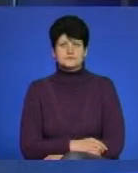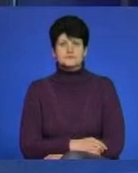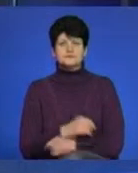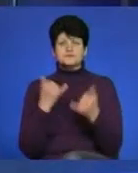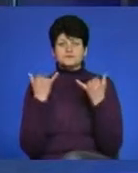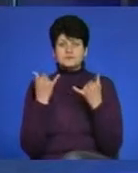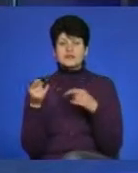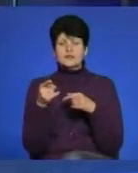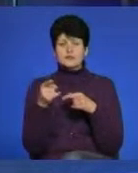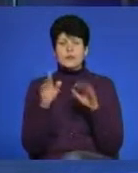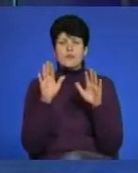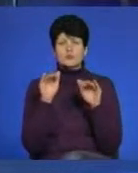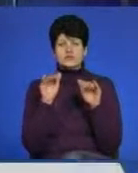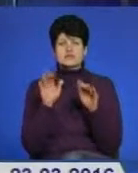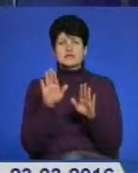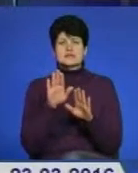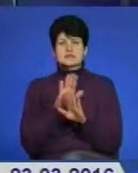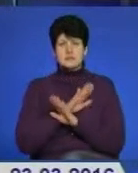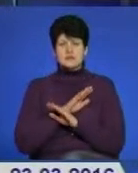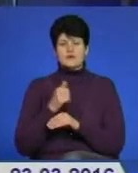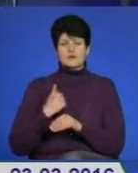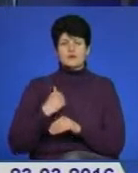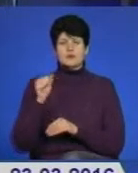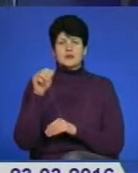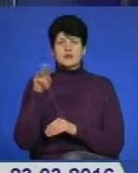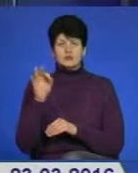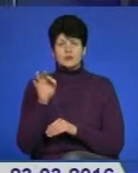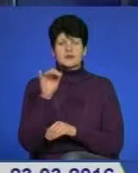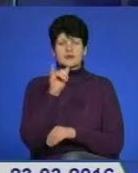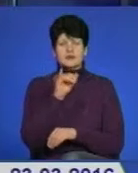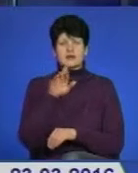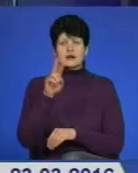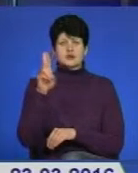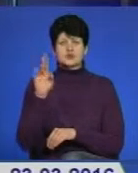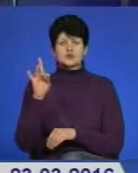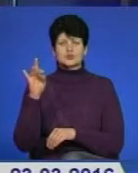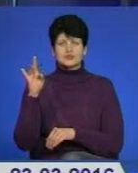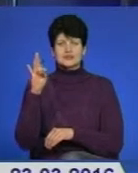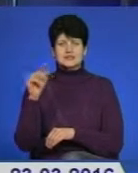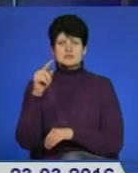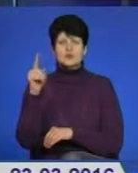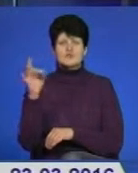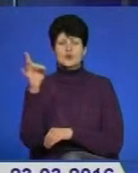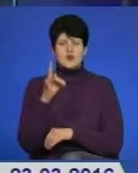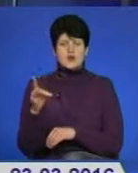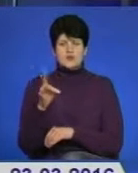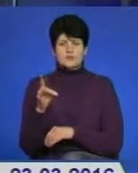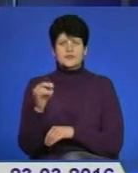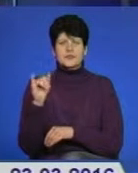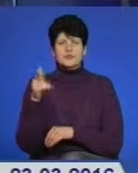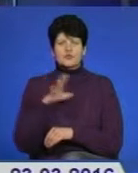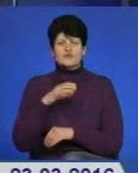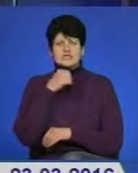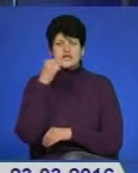Сьогодні Тернопільщина попрощалася із загиблим воїном АТО Ігорем Яцундою, жителем села Просівці Зборівського району. Ігор був